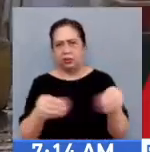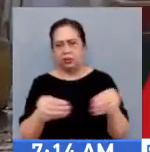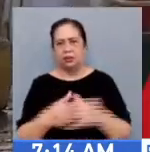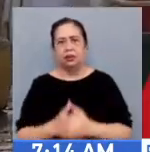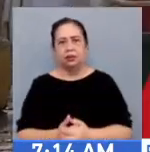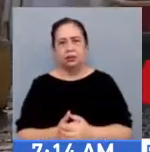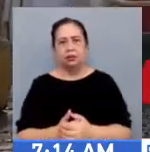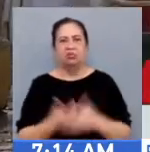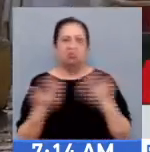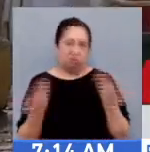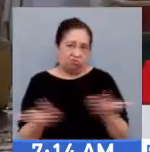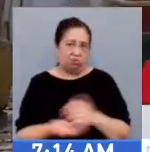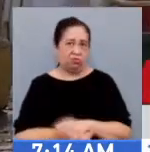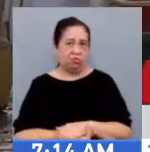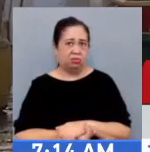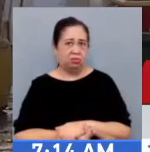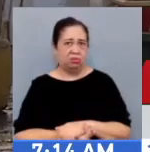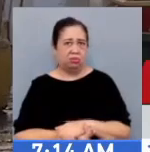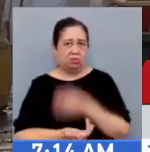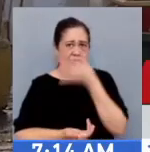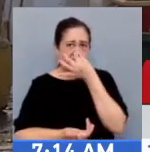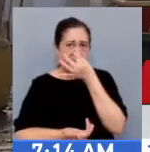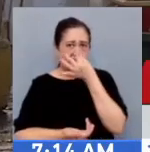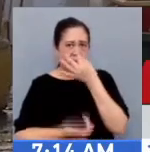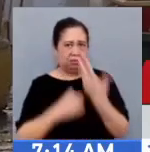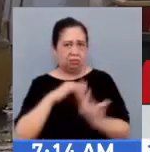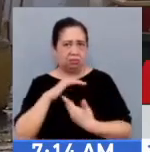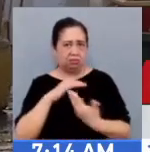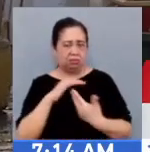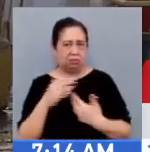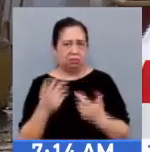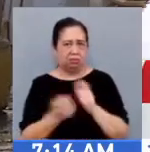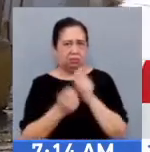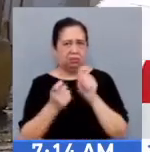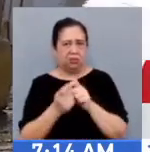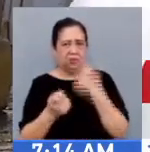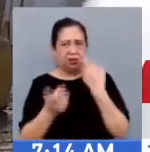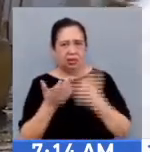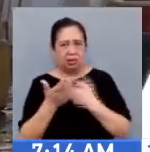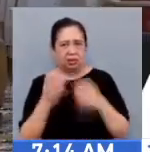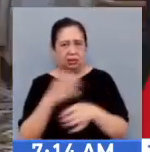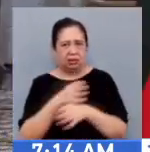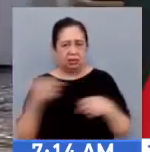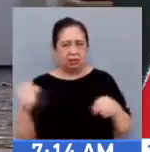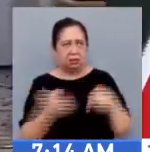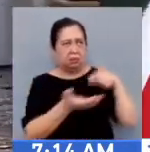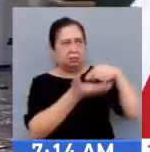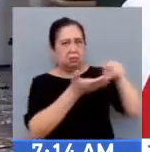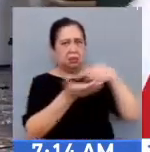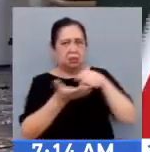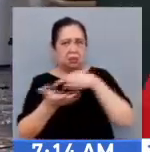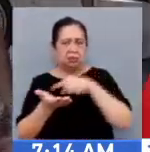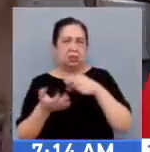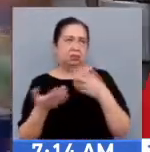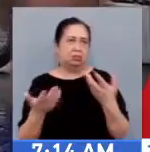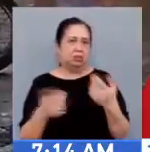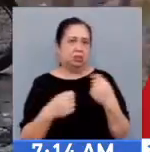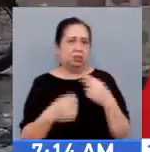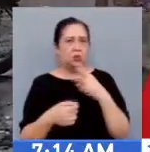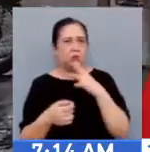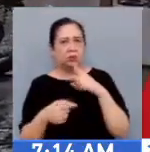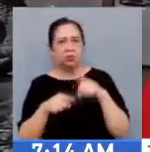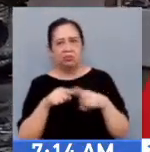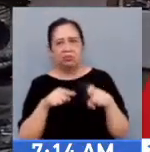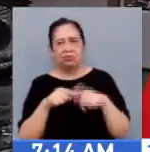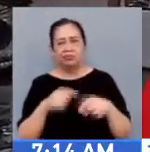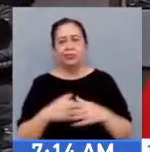eh. Walang gaong kita eh, saktuhan lang pang bigas, pang sa bahay, bayad ng mga tubig, ilaw.